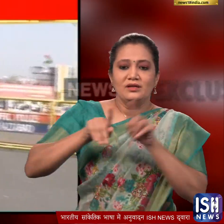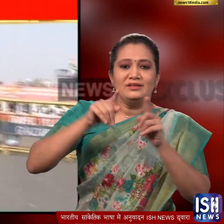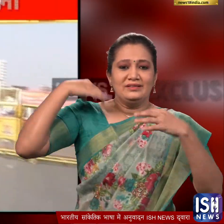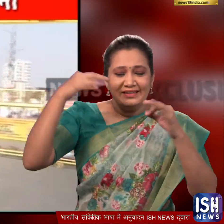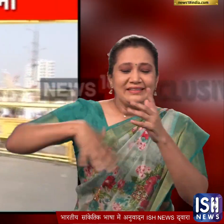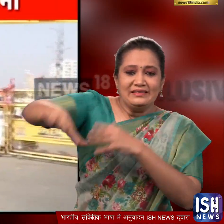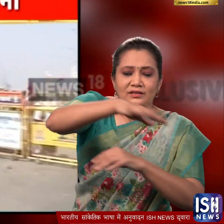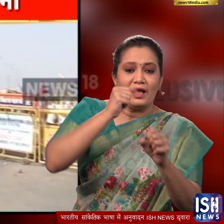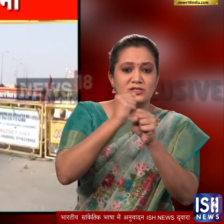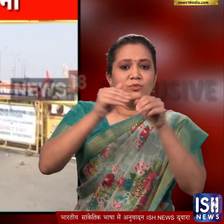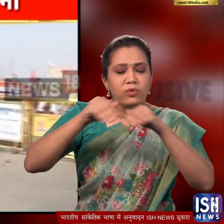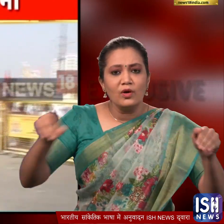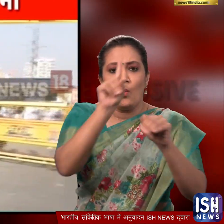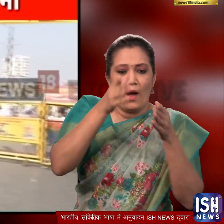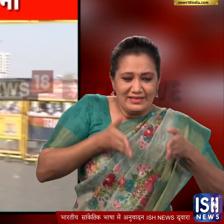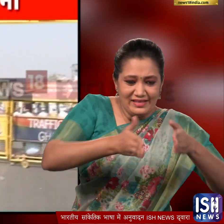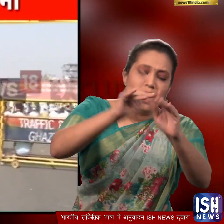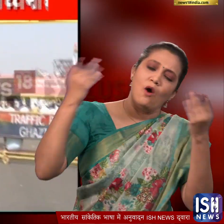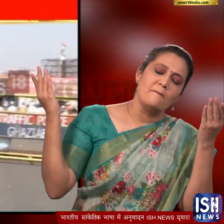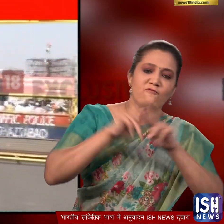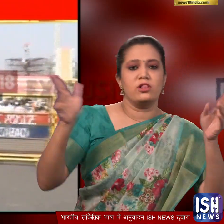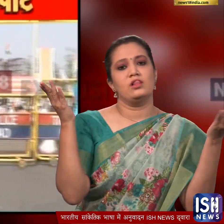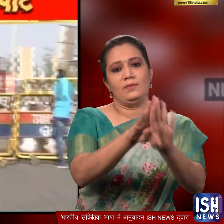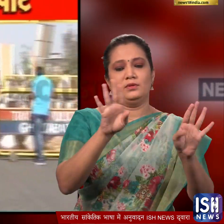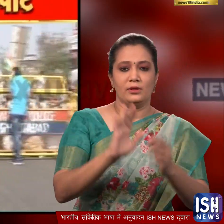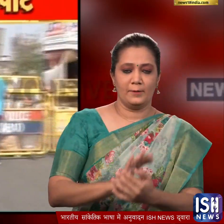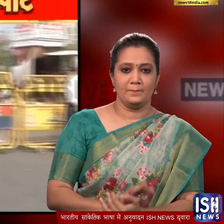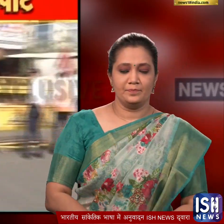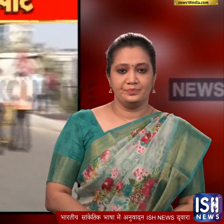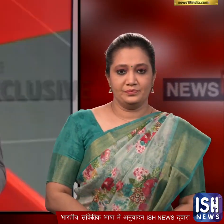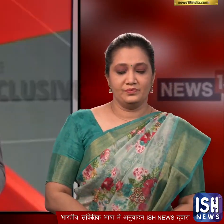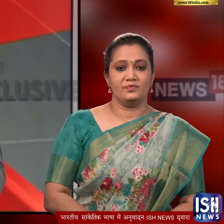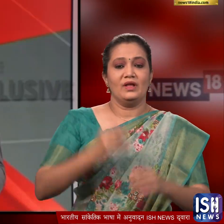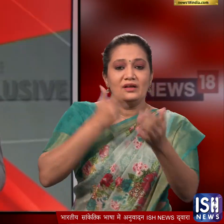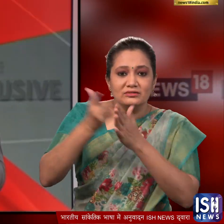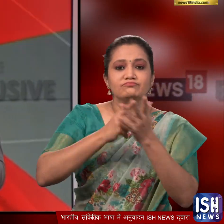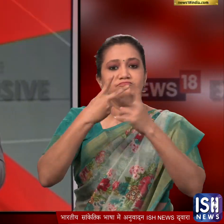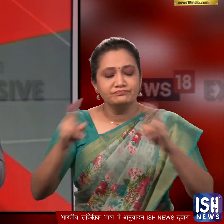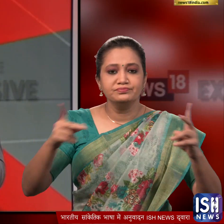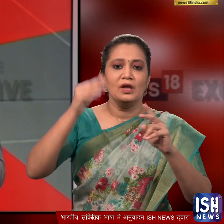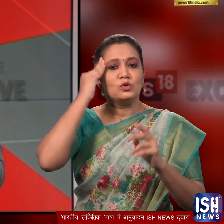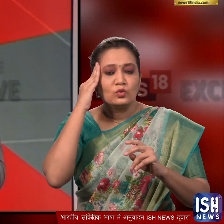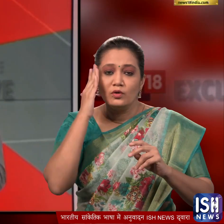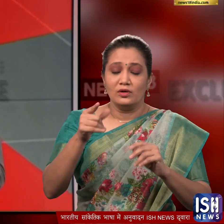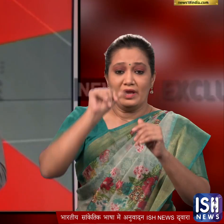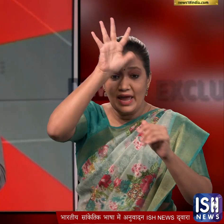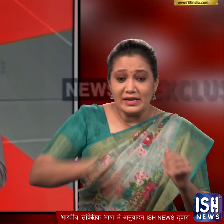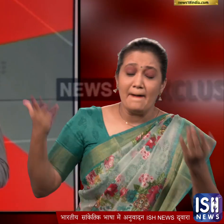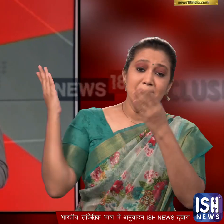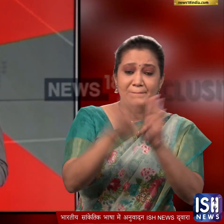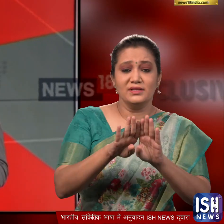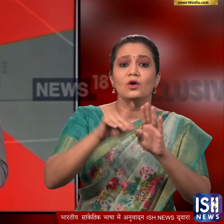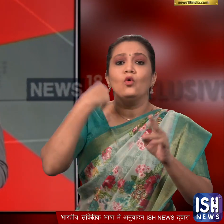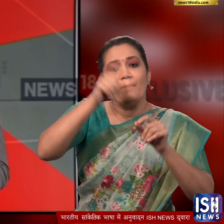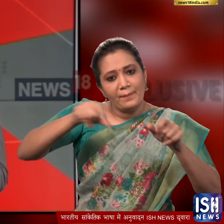इस पूरे प्रदर्शन के दौरान गाजीपुर बॉर्डर का एक हिस्सा पूरी तरह बंद रखा गया। सौभाग्य की बात यह कि किसान संगठनों को मालूम था कि